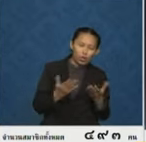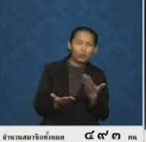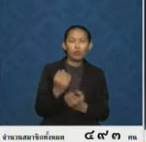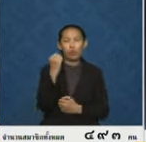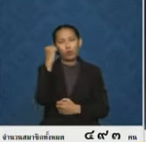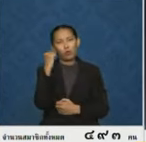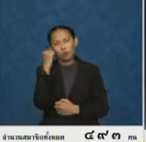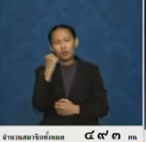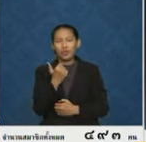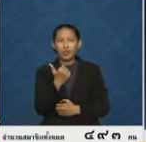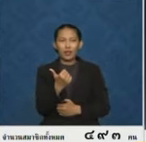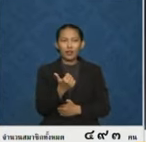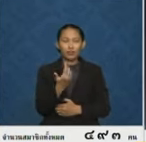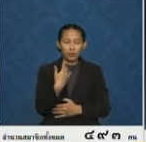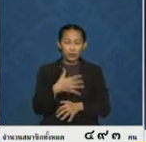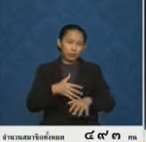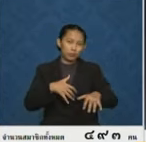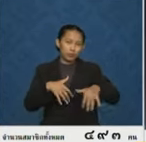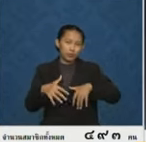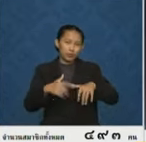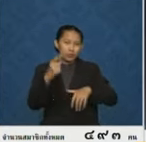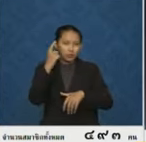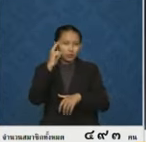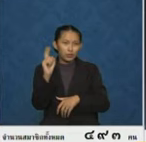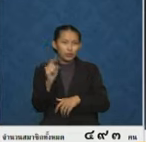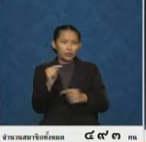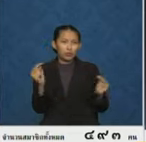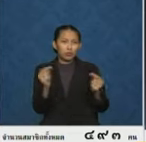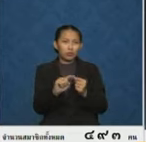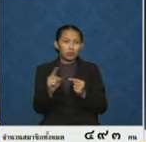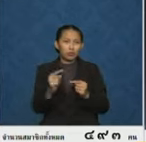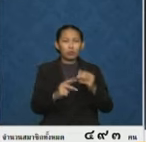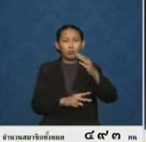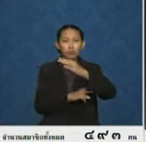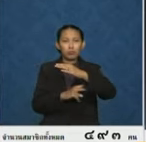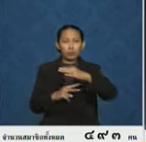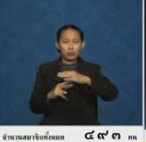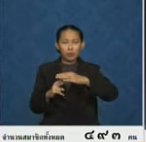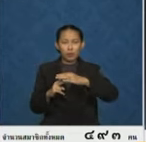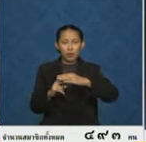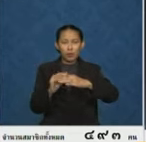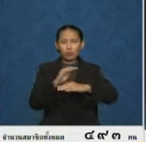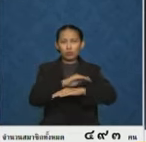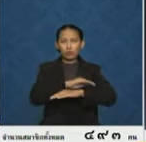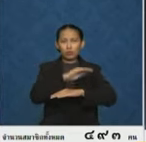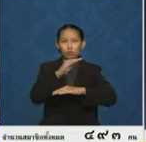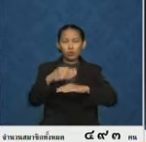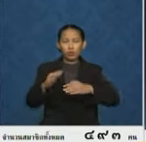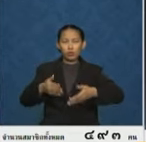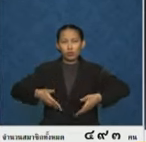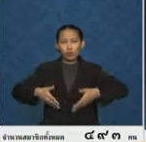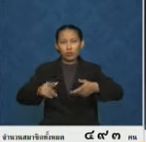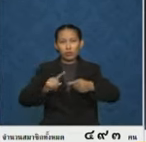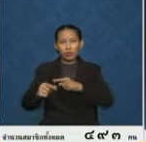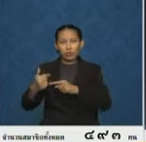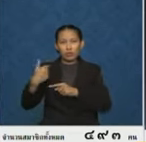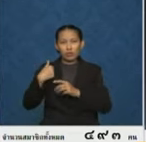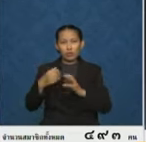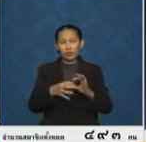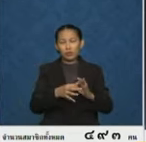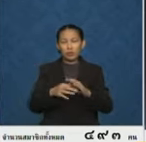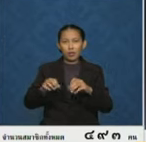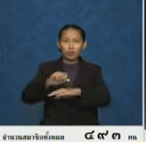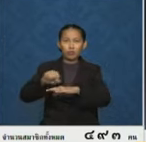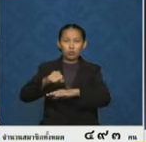เมล์ครับซึ่งพี่น้องประชาชนก็อยากให้มีในเส้นทางของสะพานสูงแล้วก็เส้นทางถนนเฉลิมพระเกียรติที่จะเชื่อมต่อไปยังศูนย์หลวงร 9ท่าน